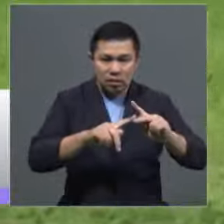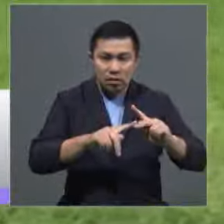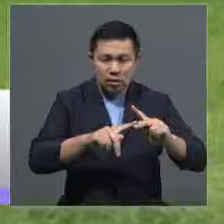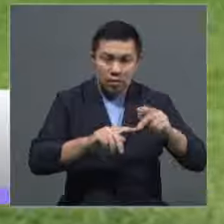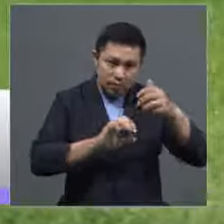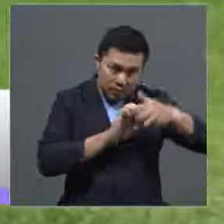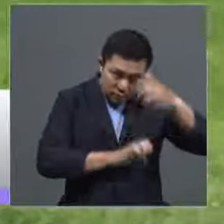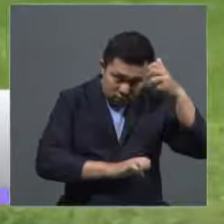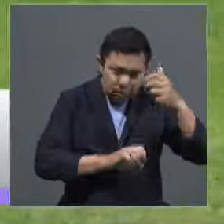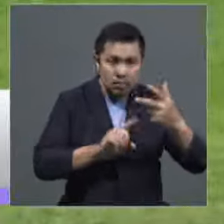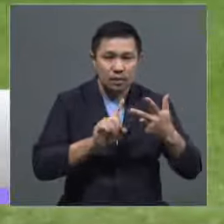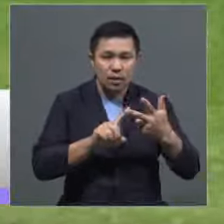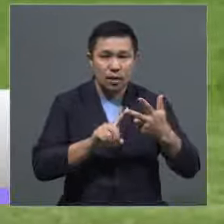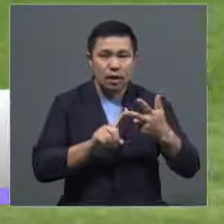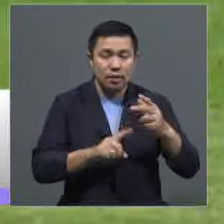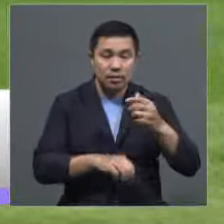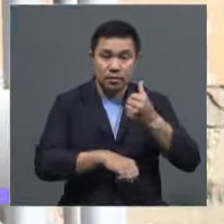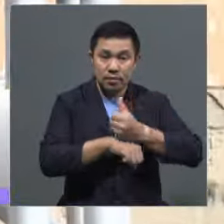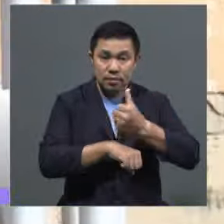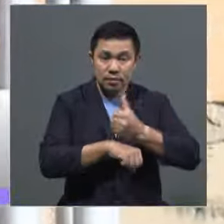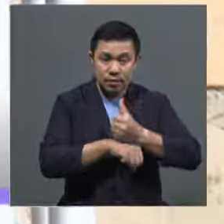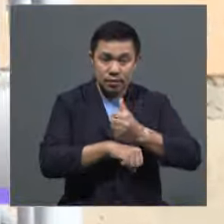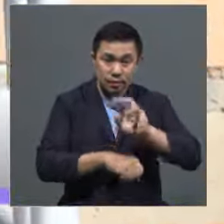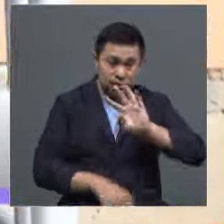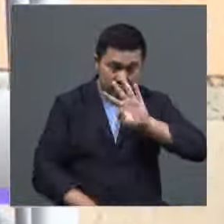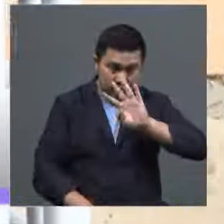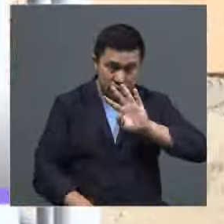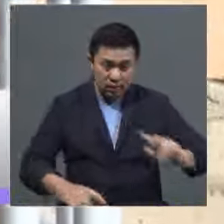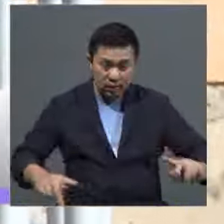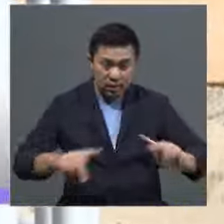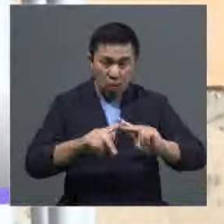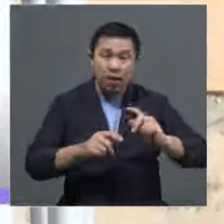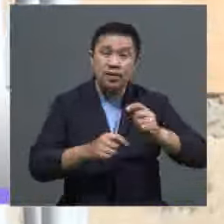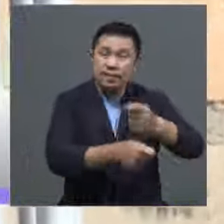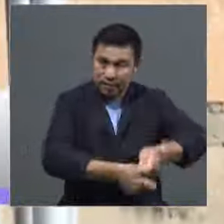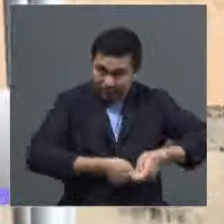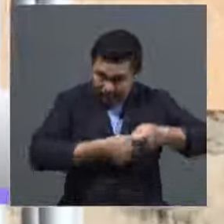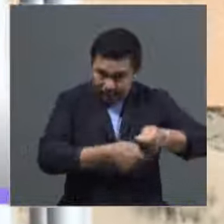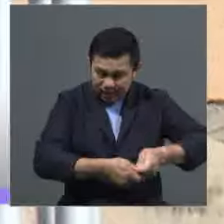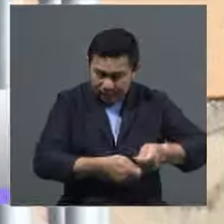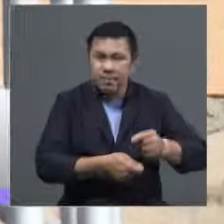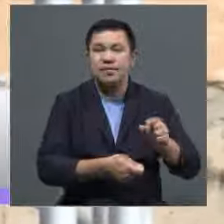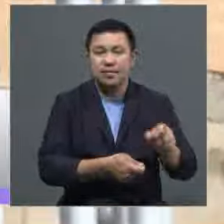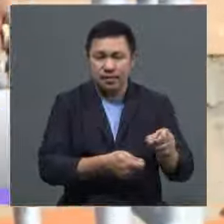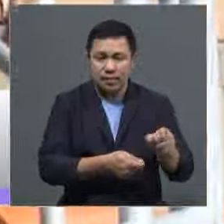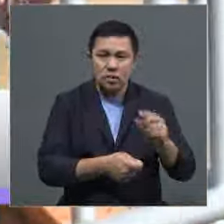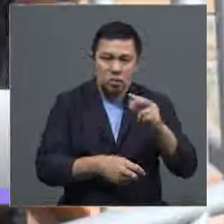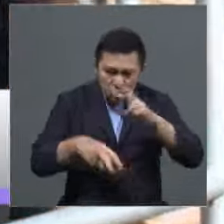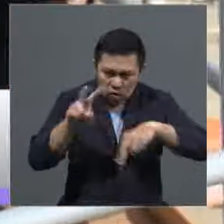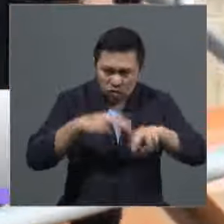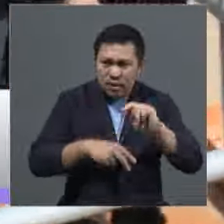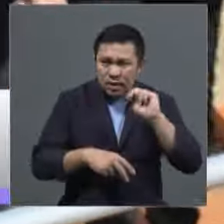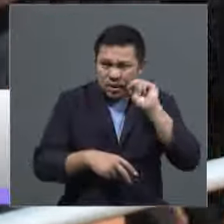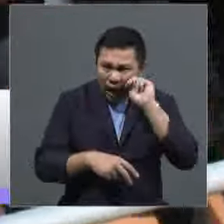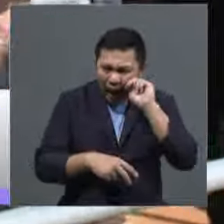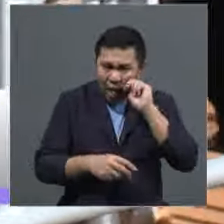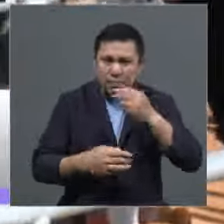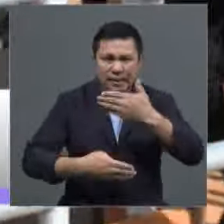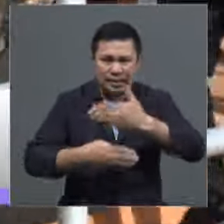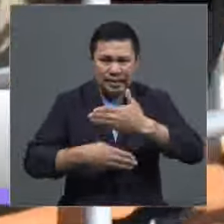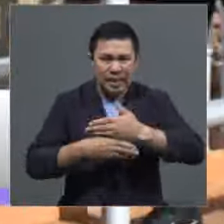ร้อยเอกธรรมนัสพรหมเผ่ารัฐมนตรีว่าการกระทรวงเกษตรและสหกรณ์ตรวจติดตามสถานการณ์น้ำและพื้นที่การเกษตรที่เขื่อนเจ้าพระยา